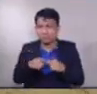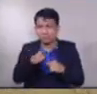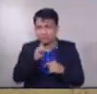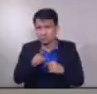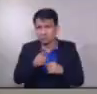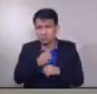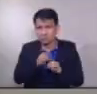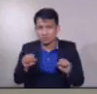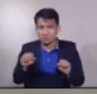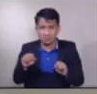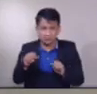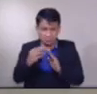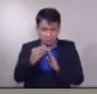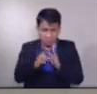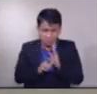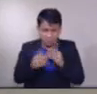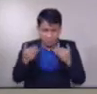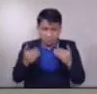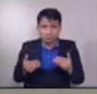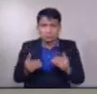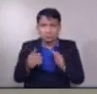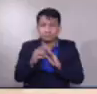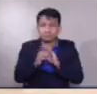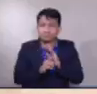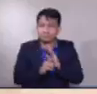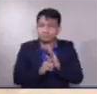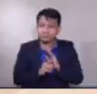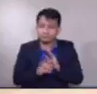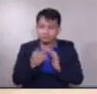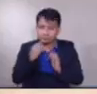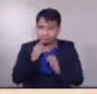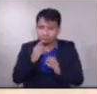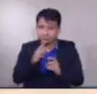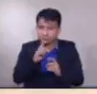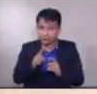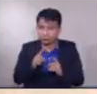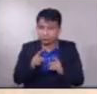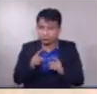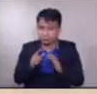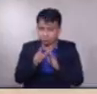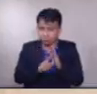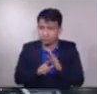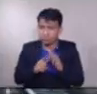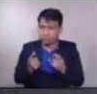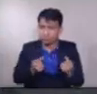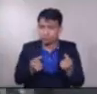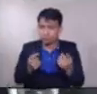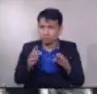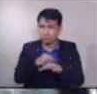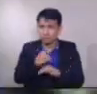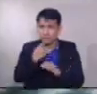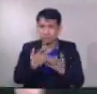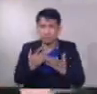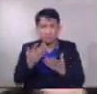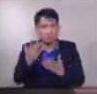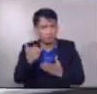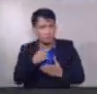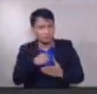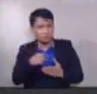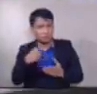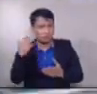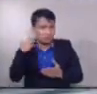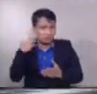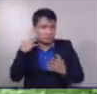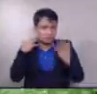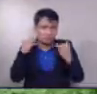that the execution of the law was really implemented very well. Kung gusto niyo ng martial law, bakit sa Mindanao